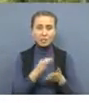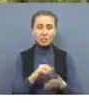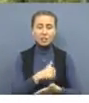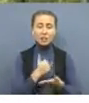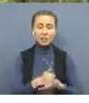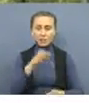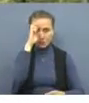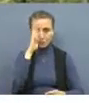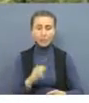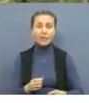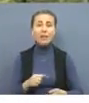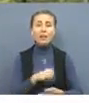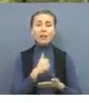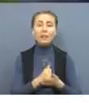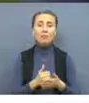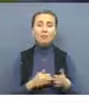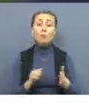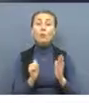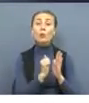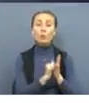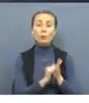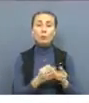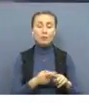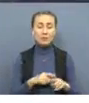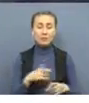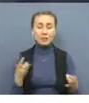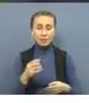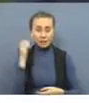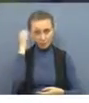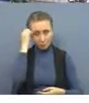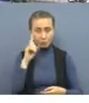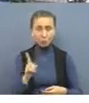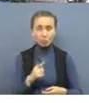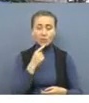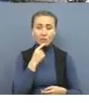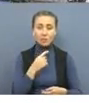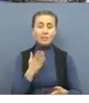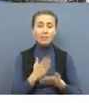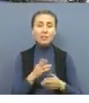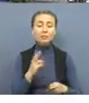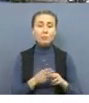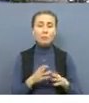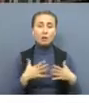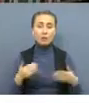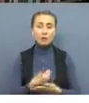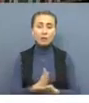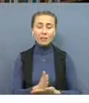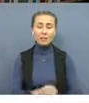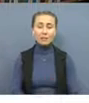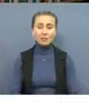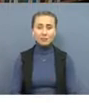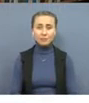государства в стратегическом документе. Кроме того, необходимо помнить, что язык является инструментом большой политики.